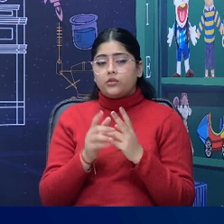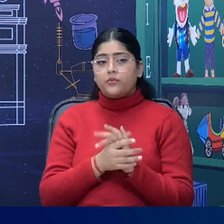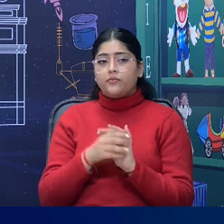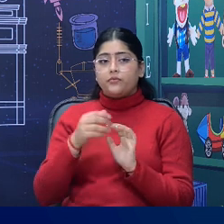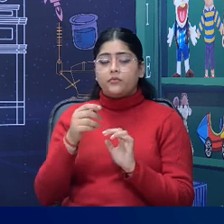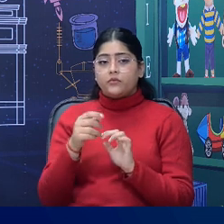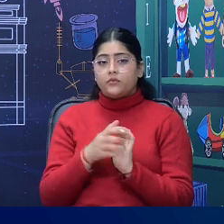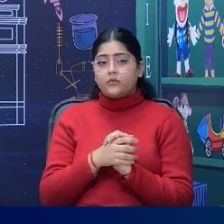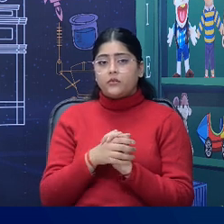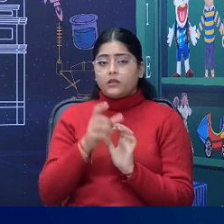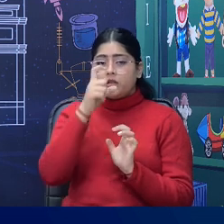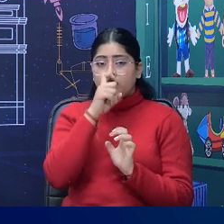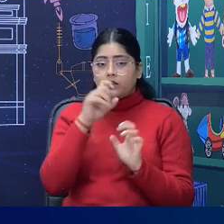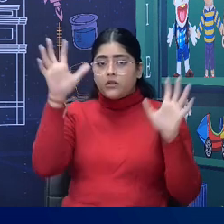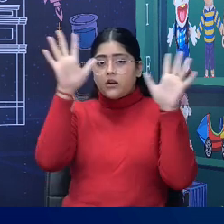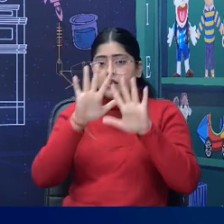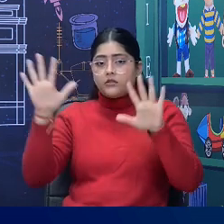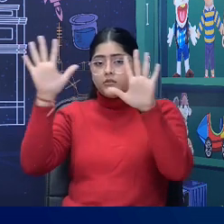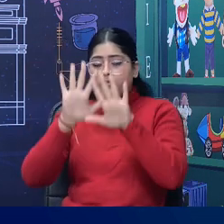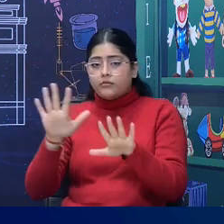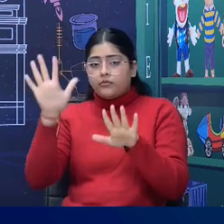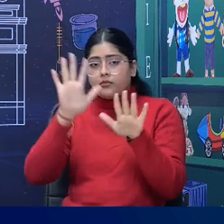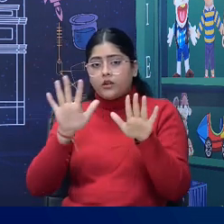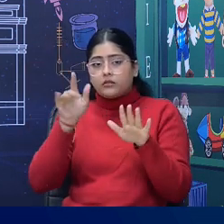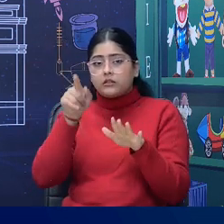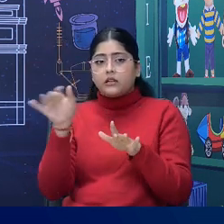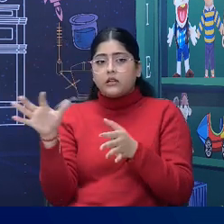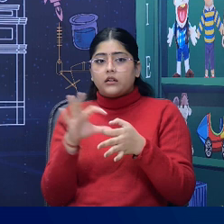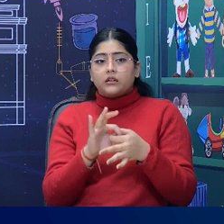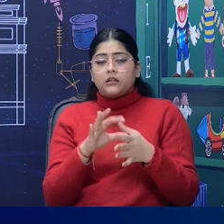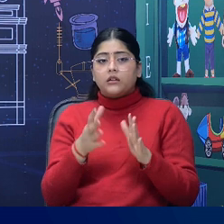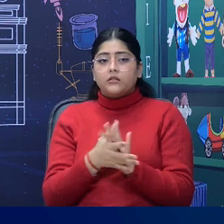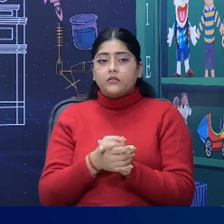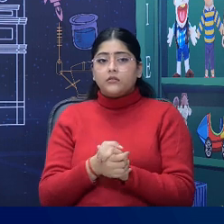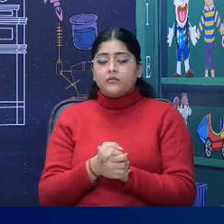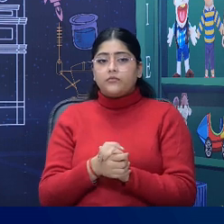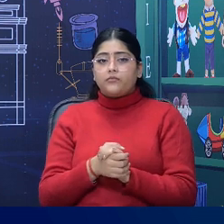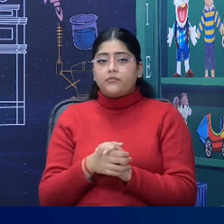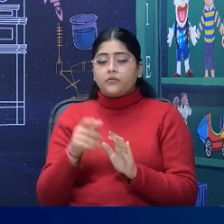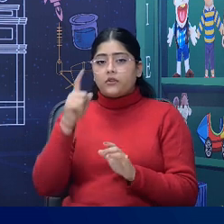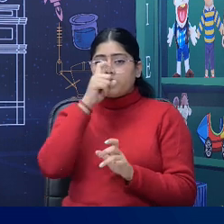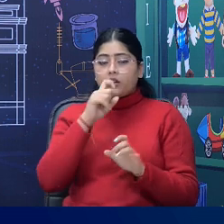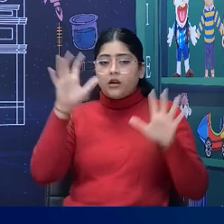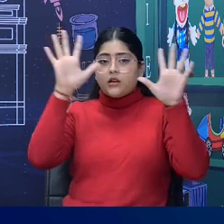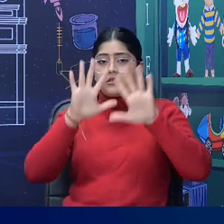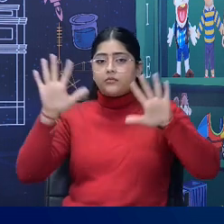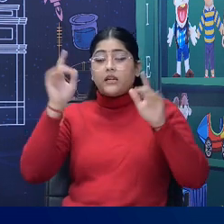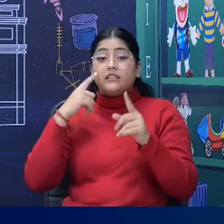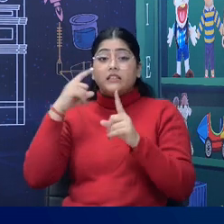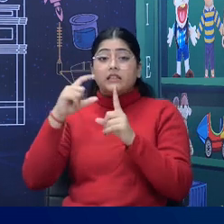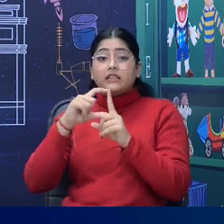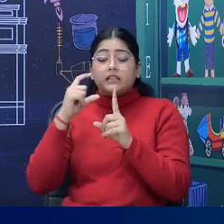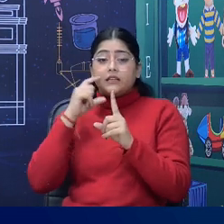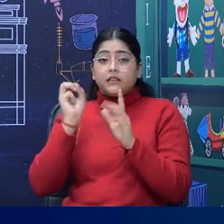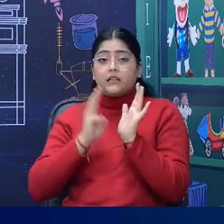सा था जो अभी आप बात कर रहे थे मुहावरे की जी तो मुहावरे से ही मैंने प्रश्न लिया है कि आसमान को छूना आसमान को छूना एक मुहावरा है ना तो ऐसा वो